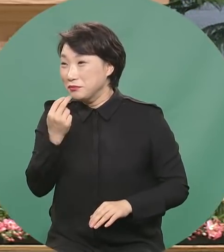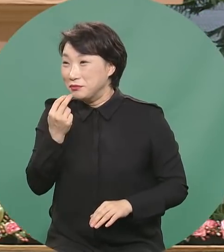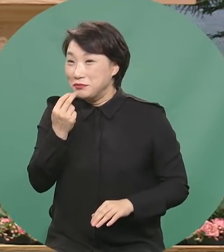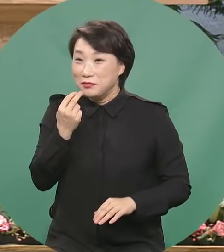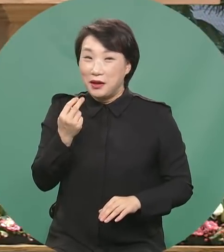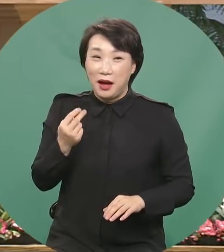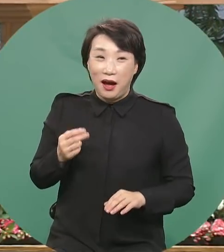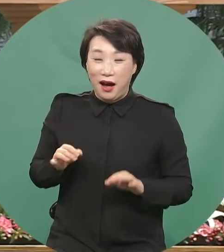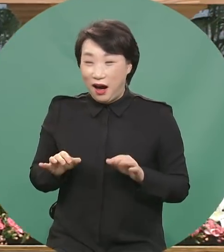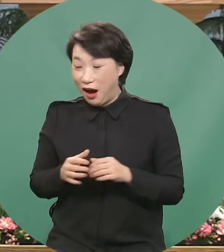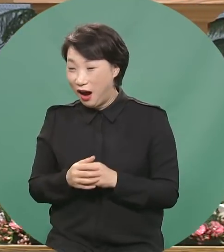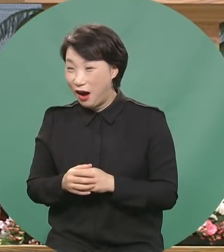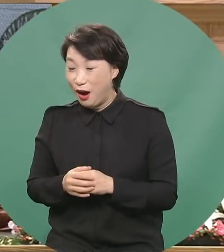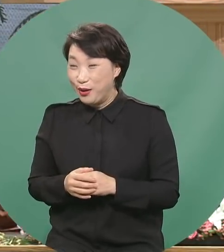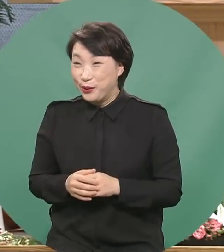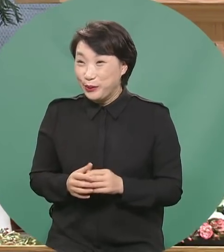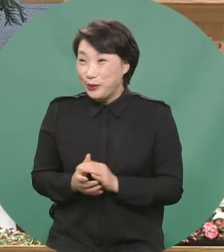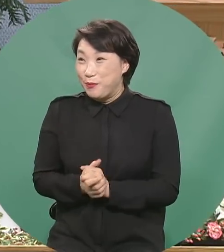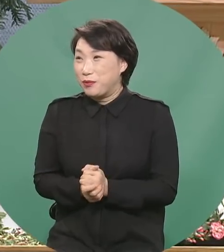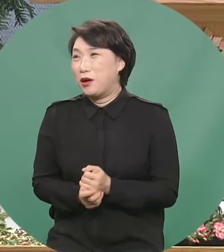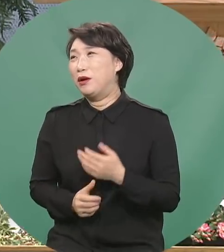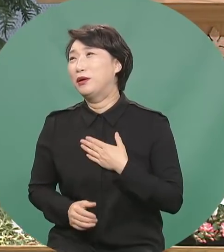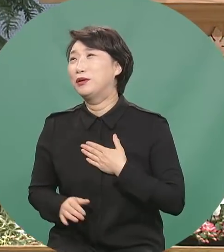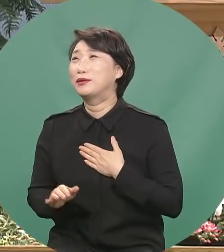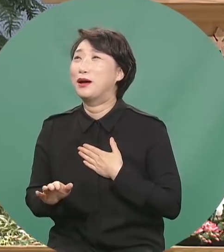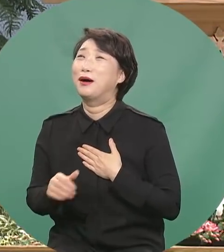앞에 가서 저 거진데요